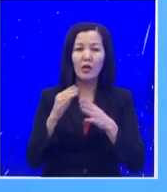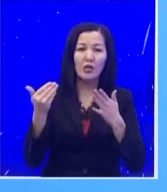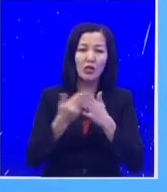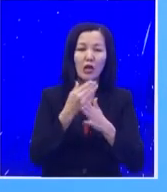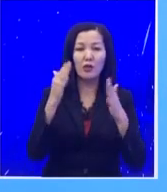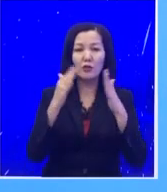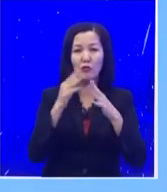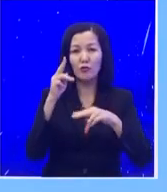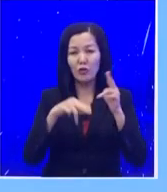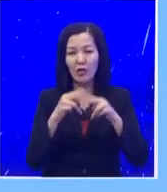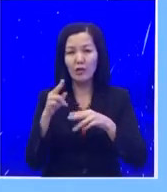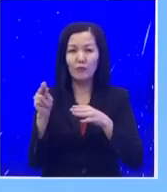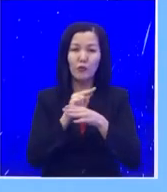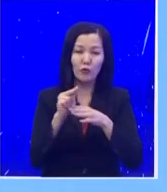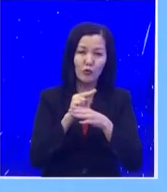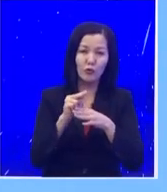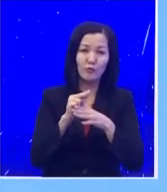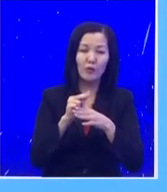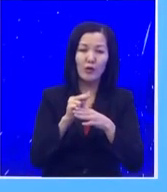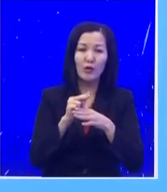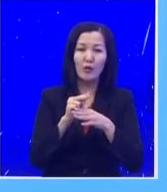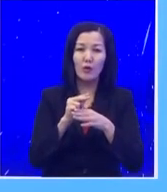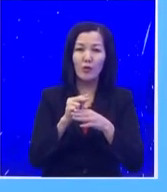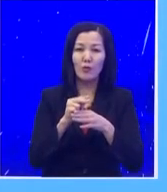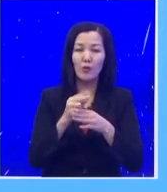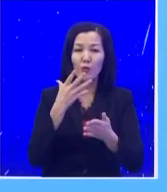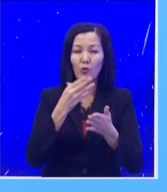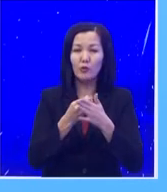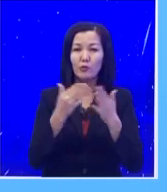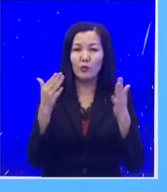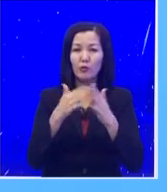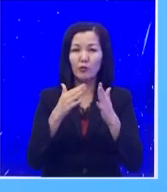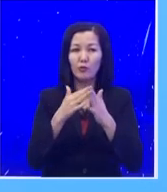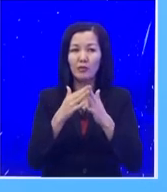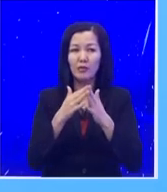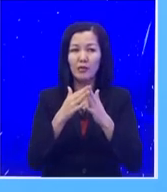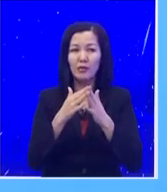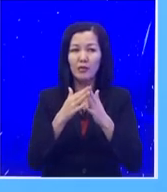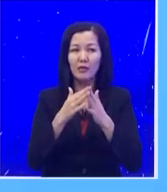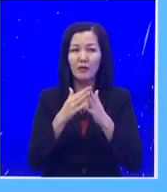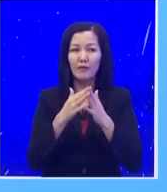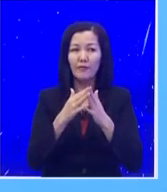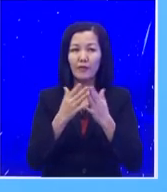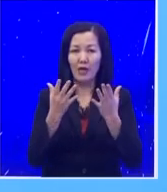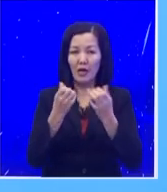жаңадан құлағандарын тұрғызды. Өз үйімізді біз қара күзге жетпей, жылы күнде